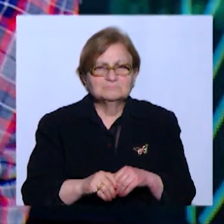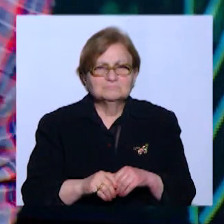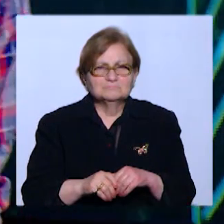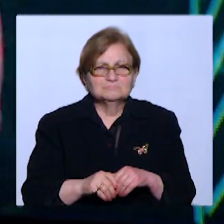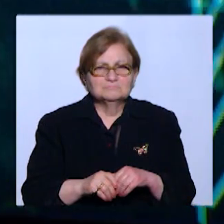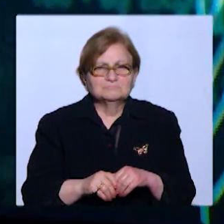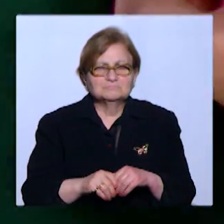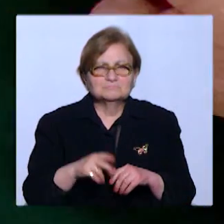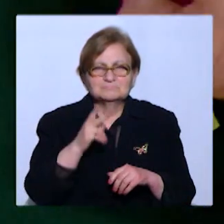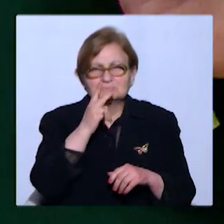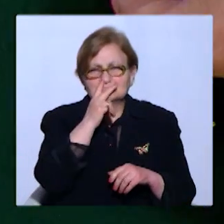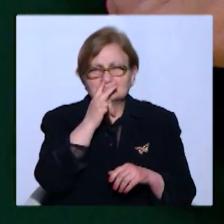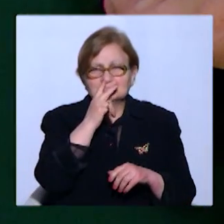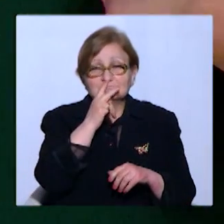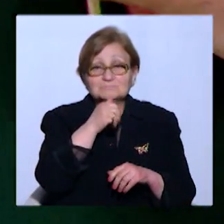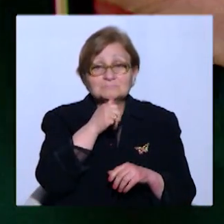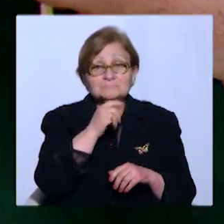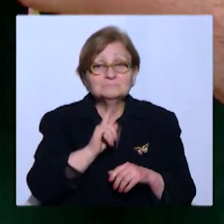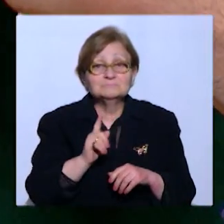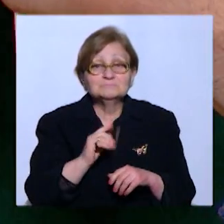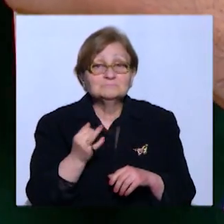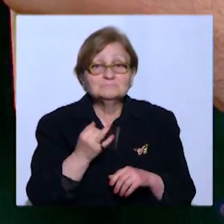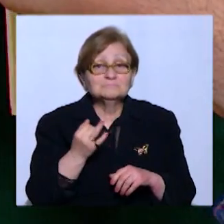აბა ნახოთ რა რიცხვი გამოდის.